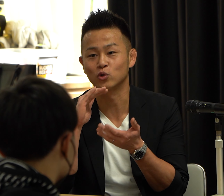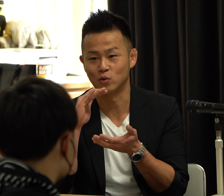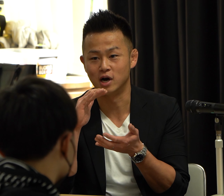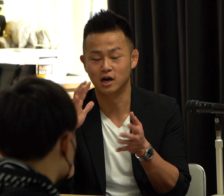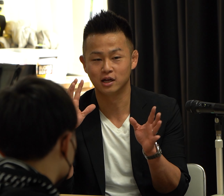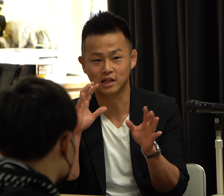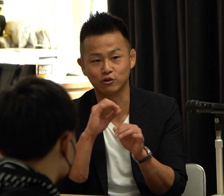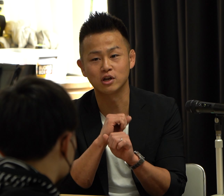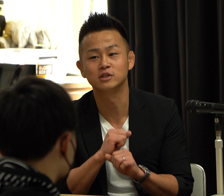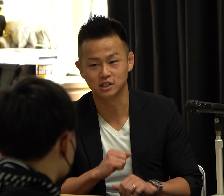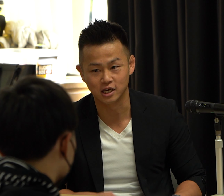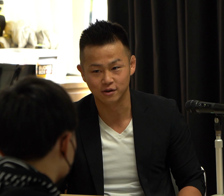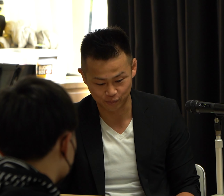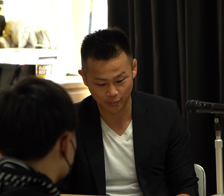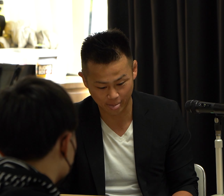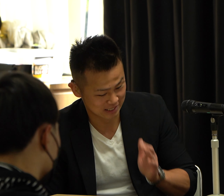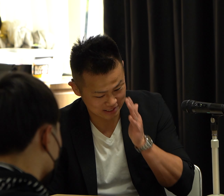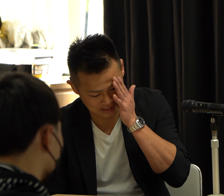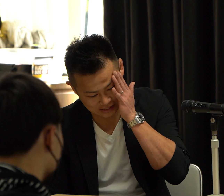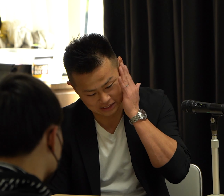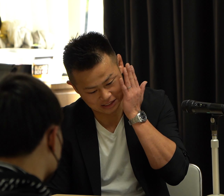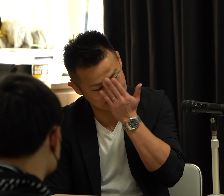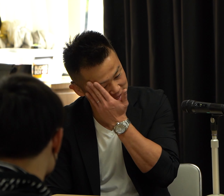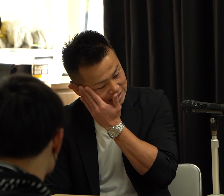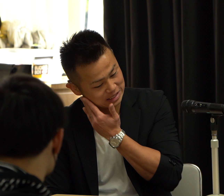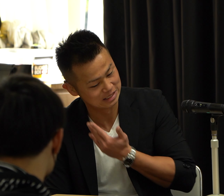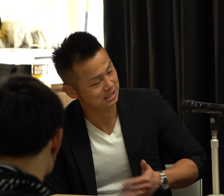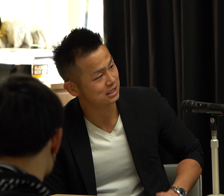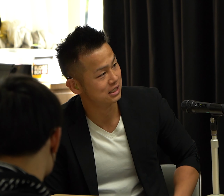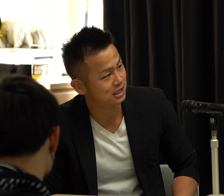たることはなくなりましたね。